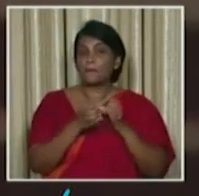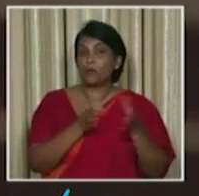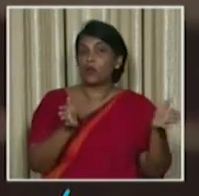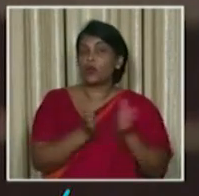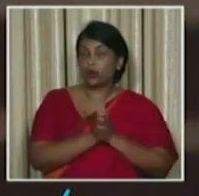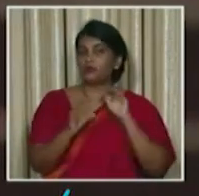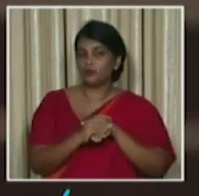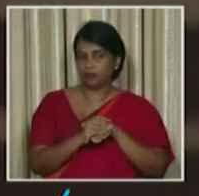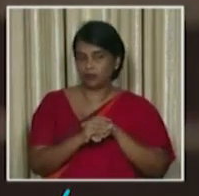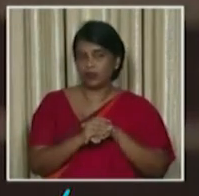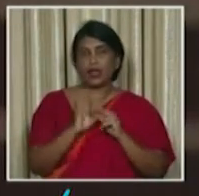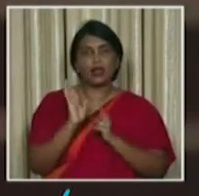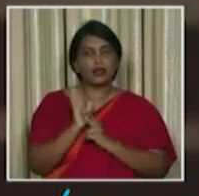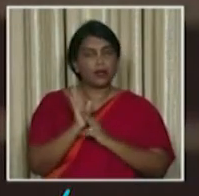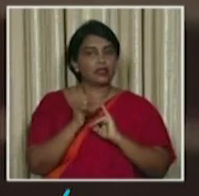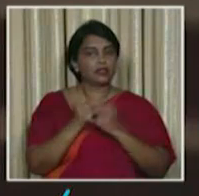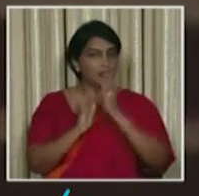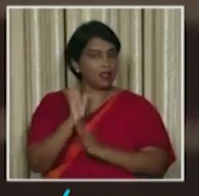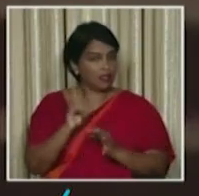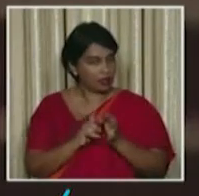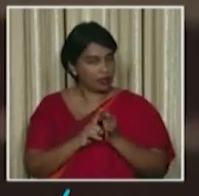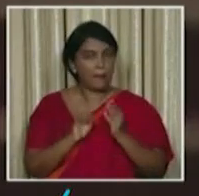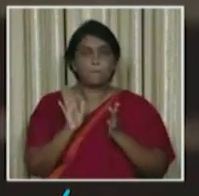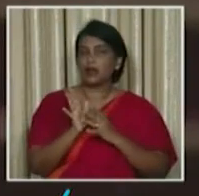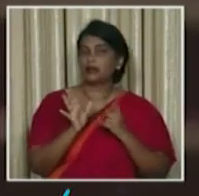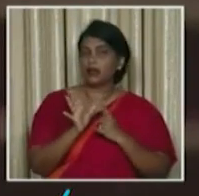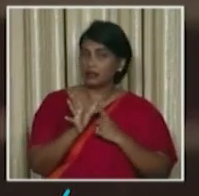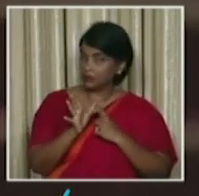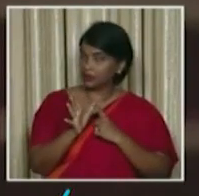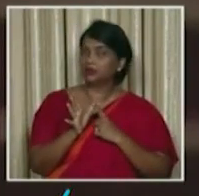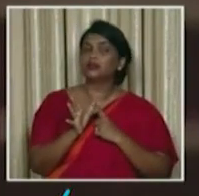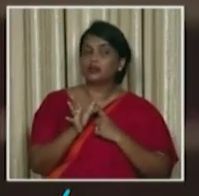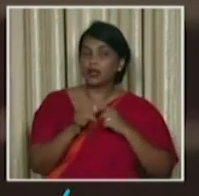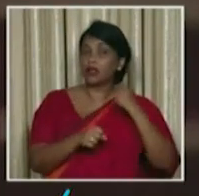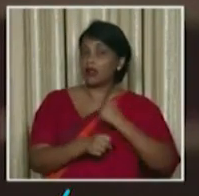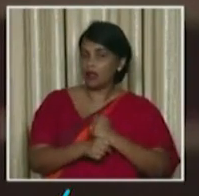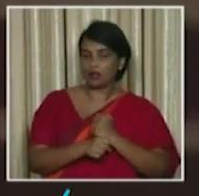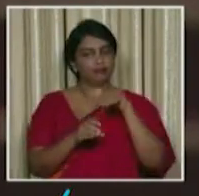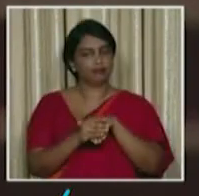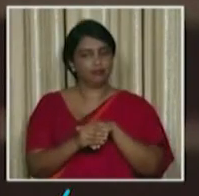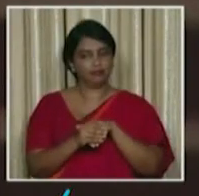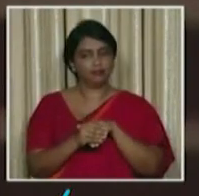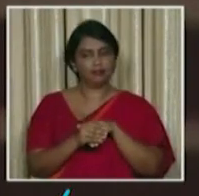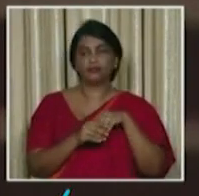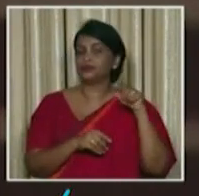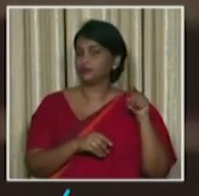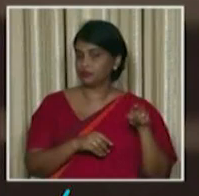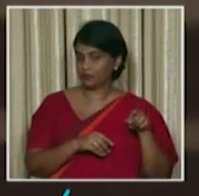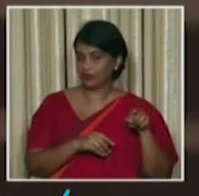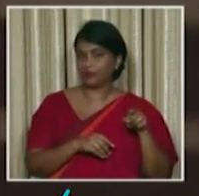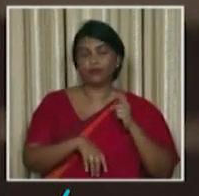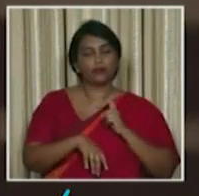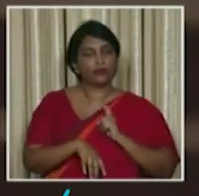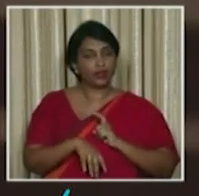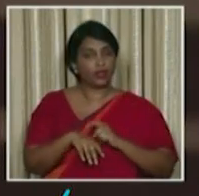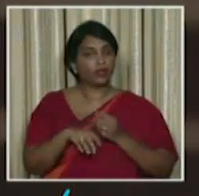පක්ෂයේ නියෝජනය කරන හිමල් සිරිපාල සිල්ව අමාත්‍යතුමාත් මහින්ද අමරවීර ඇමැතිතුමාත් ආණ්ඩු පක්ෂයේ වාඩි වෙනවා. එතුමල්ලට ඒ